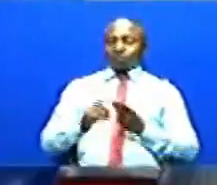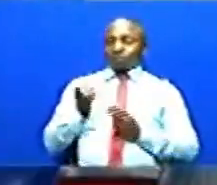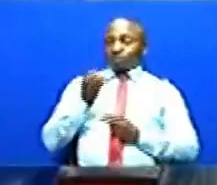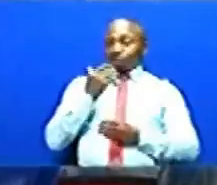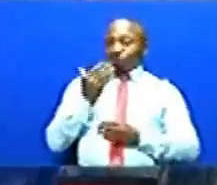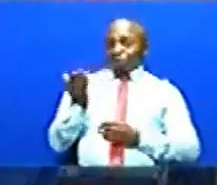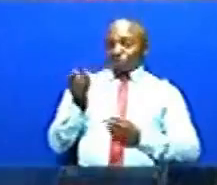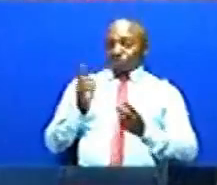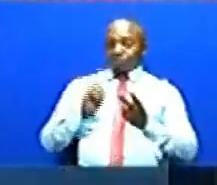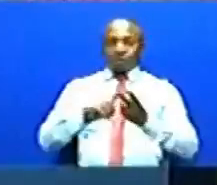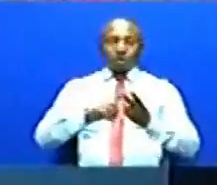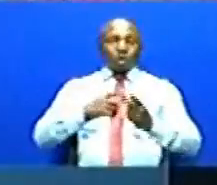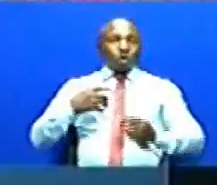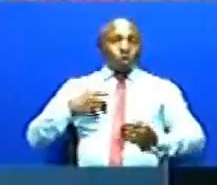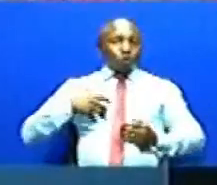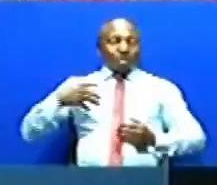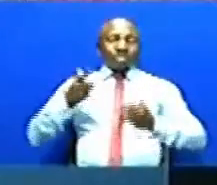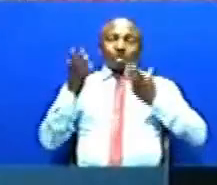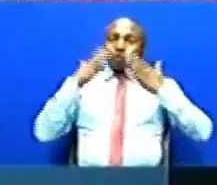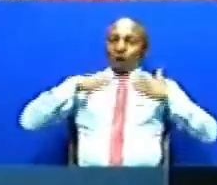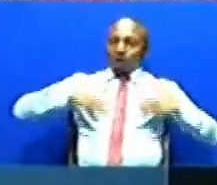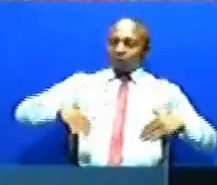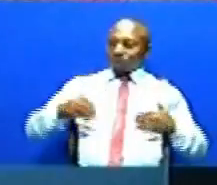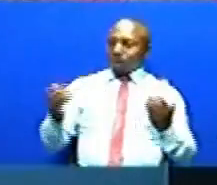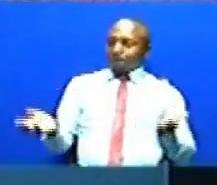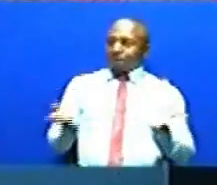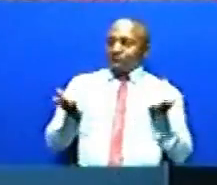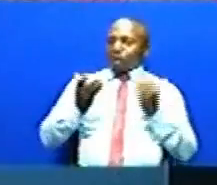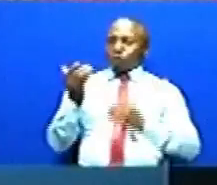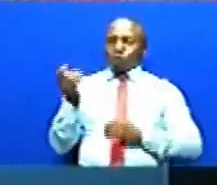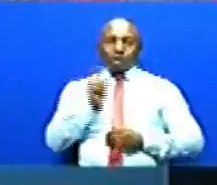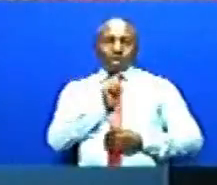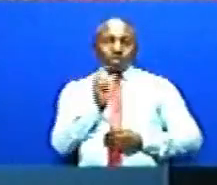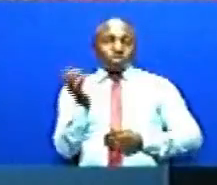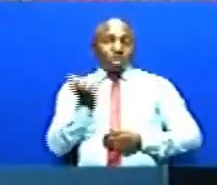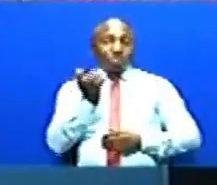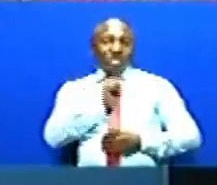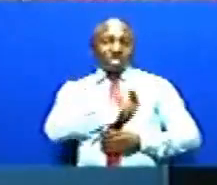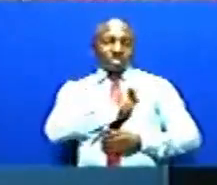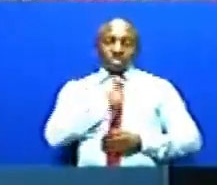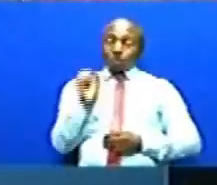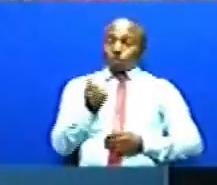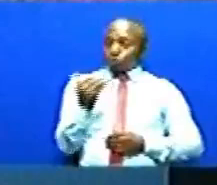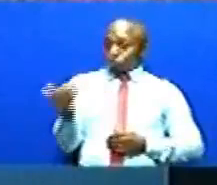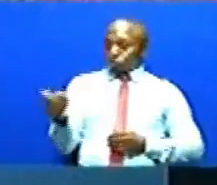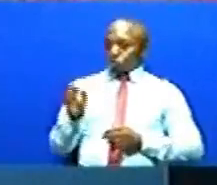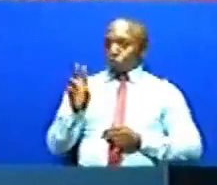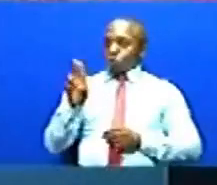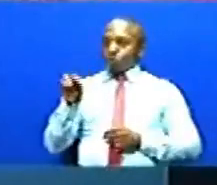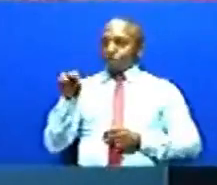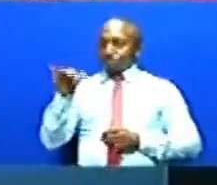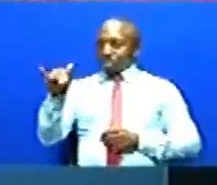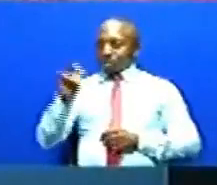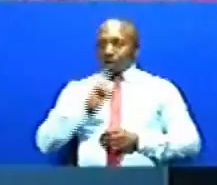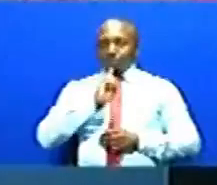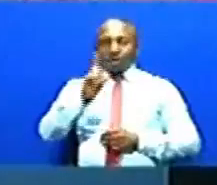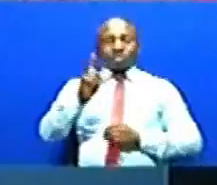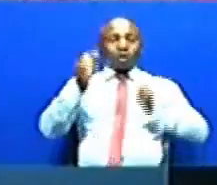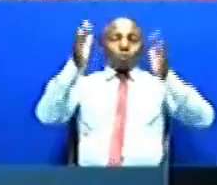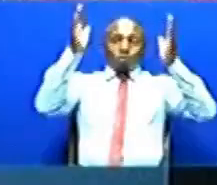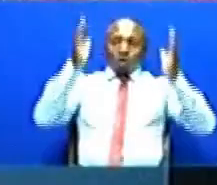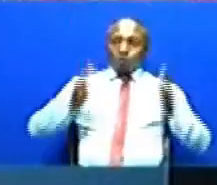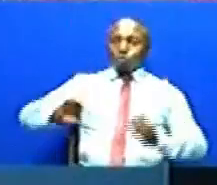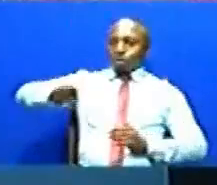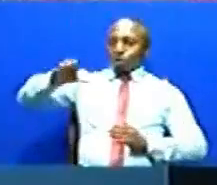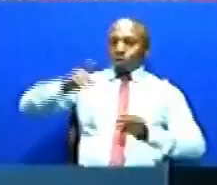Tukiachana na taarifa hiyo, waziri wa afya, maendeleo ya jamii, jinsia, wazee na watoto Umi Mwalimu amewaagiza wakuu wa mikoa